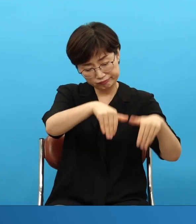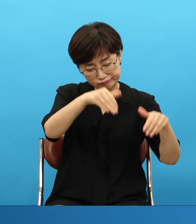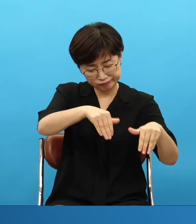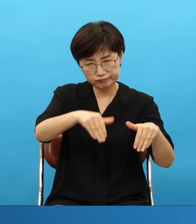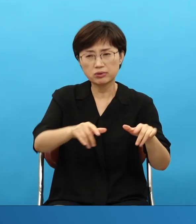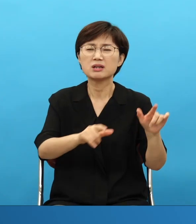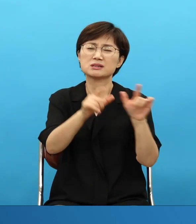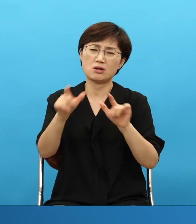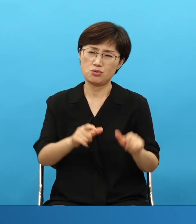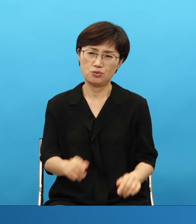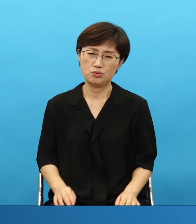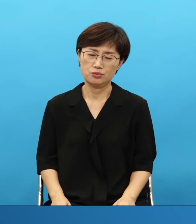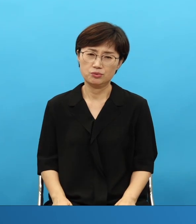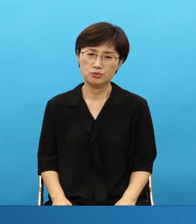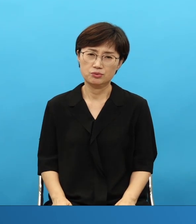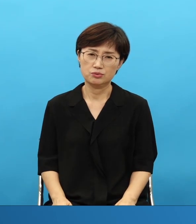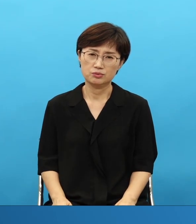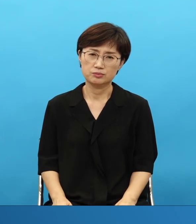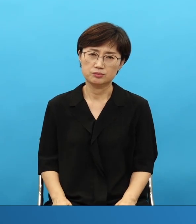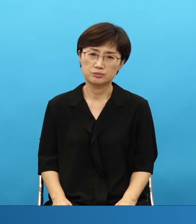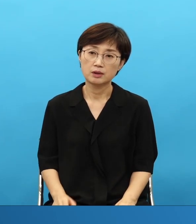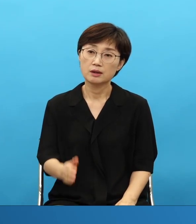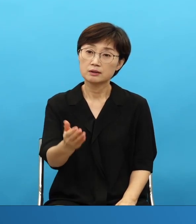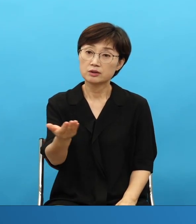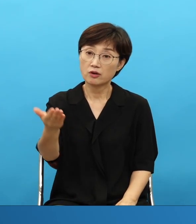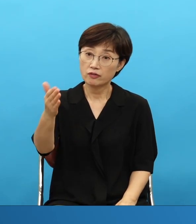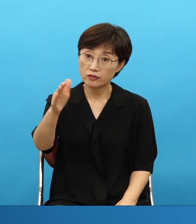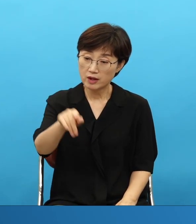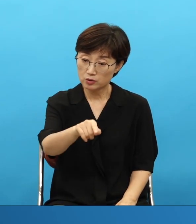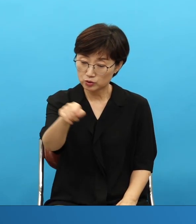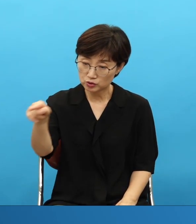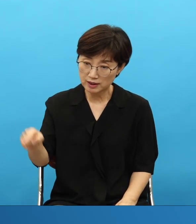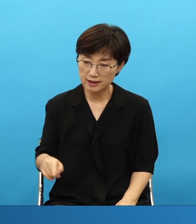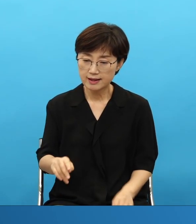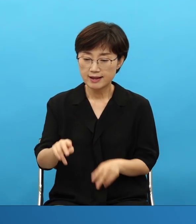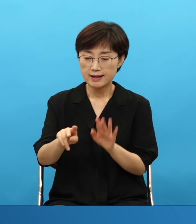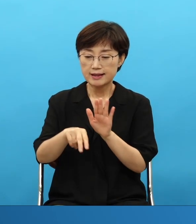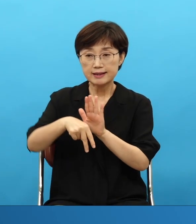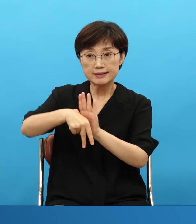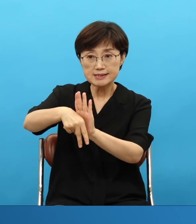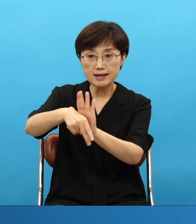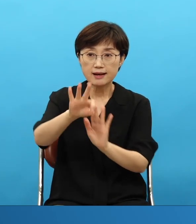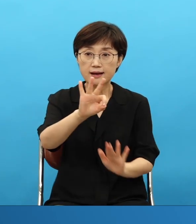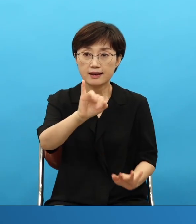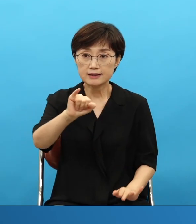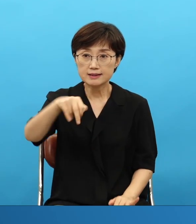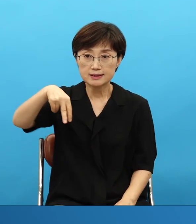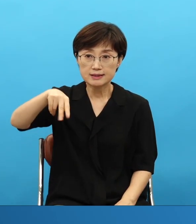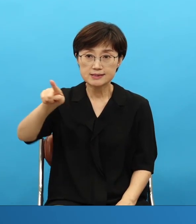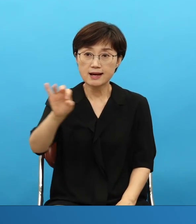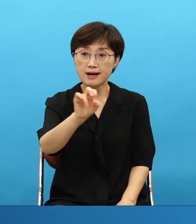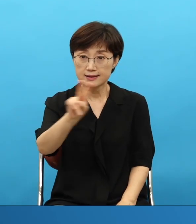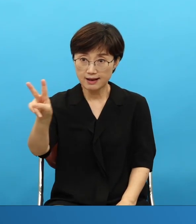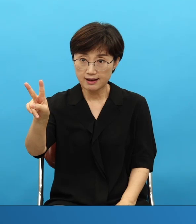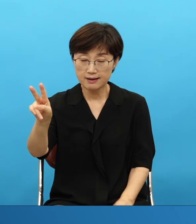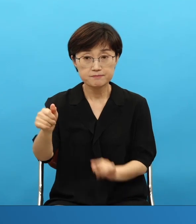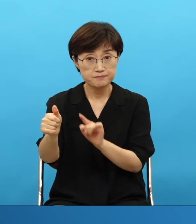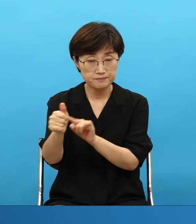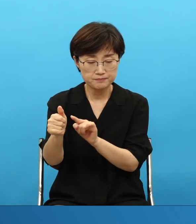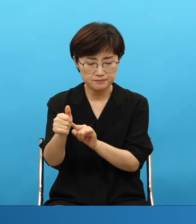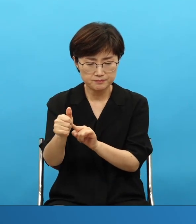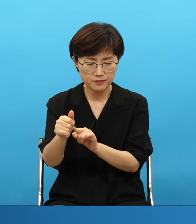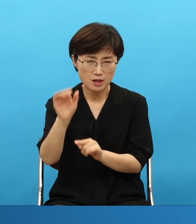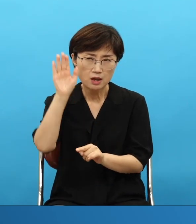captive again. 그런데 영안이 밝은 이사야 선지자가 포로될 걸 예언한 겁니다. But the prophet Isaiah, who